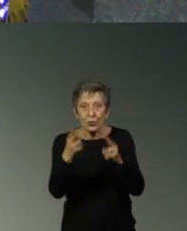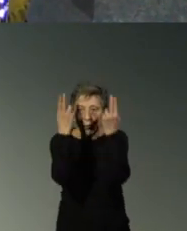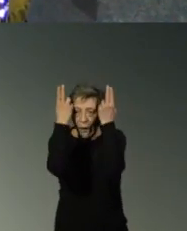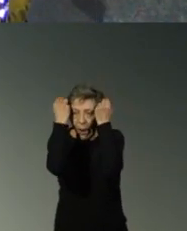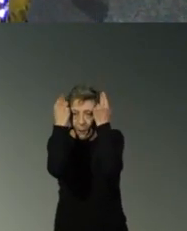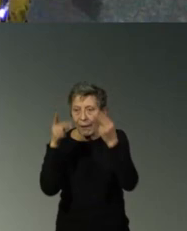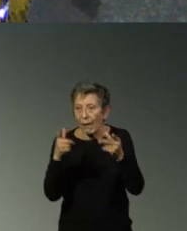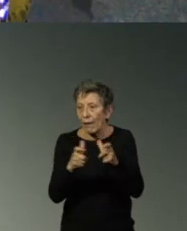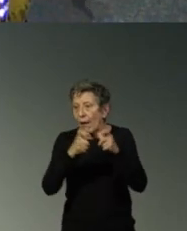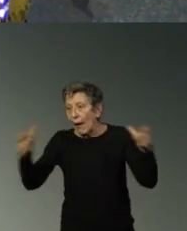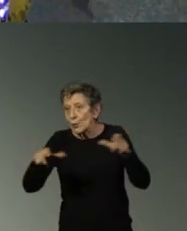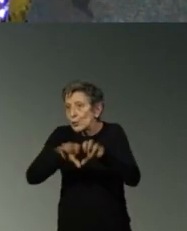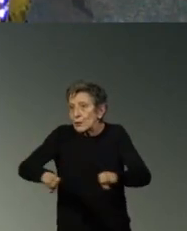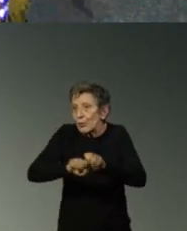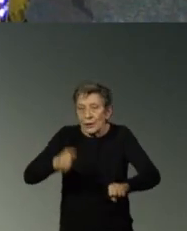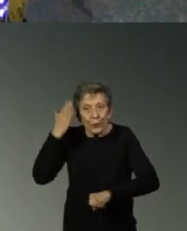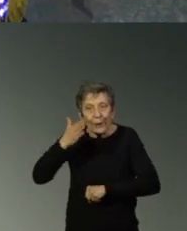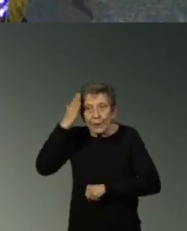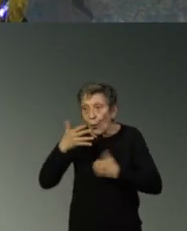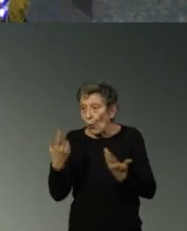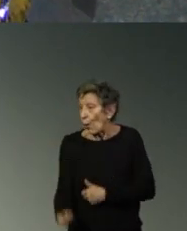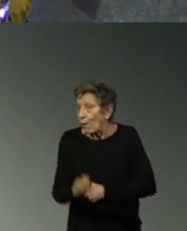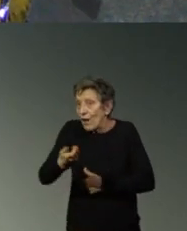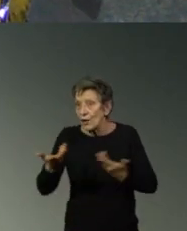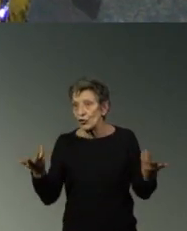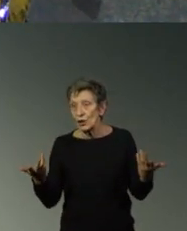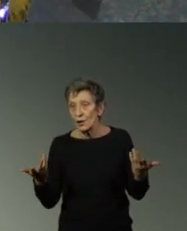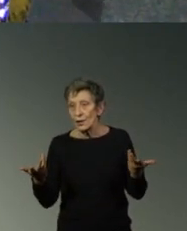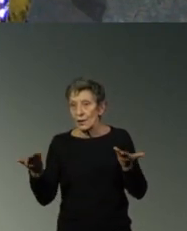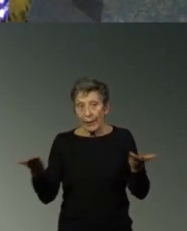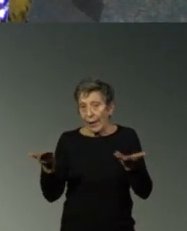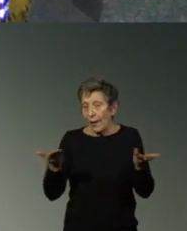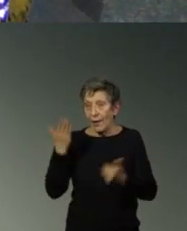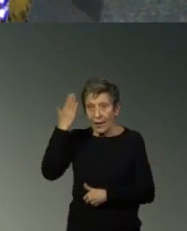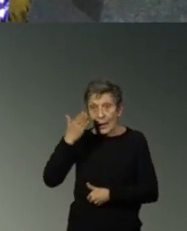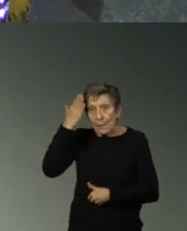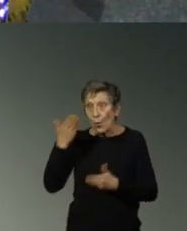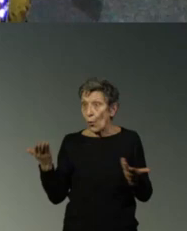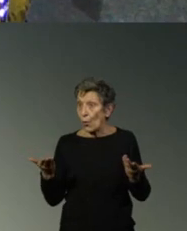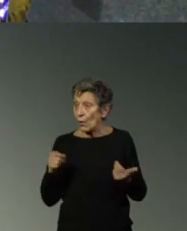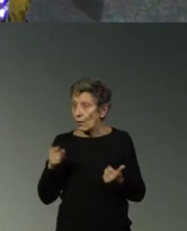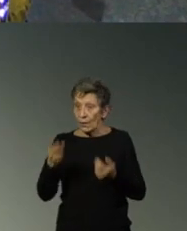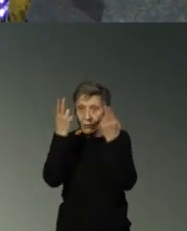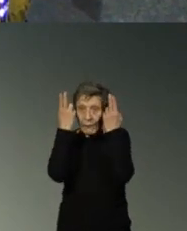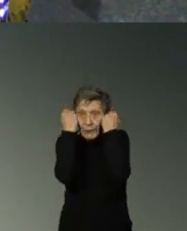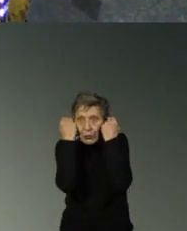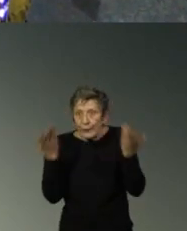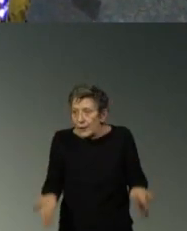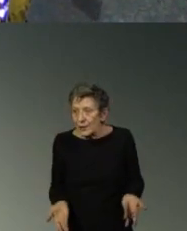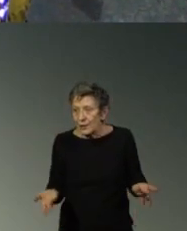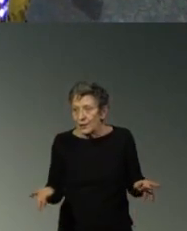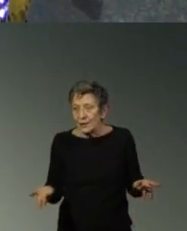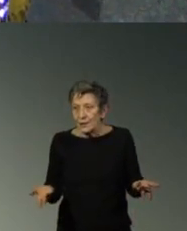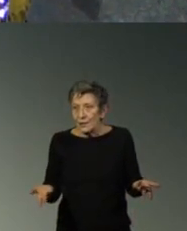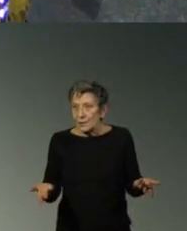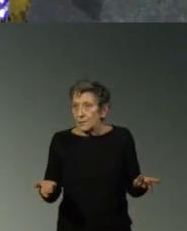dans l'industrie de l'exploitation de la chair animale ou qu'on appelle élevage, ces animaux-là sont plus que soumis. Enfin, ils ne